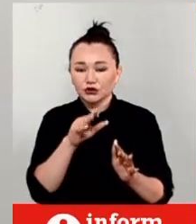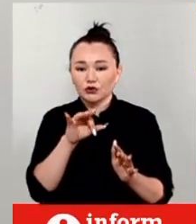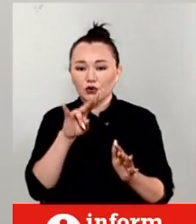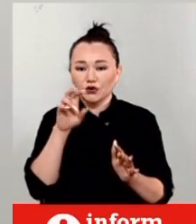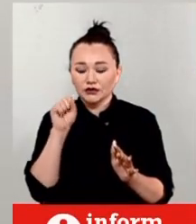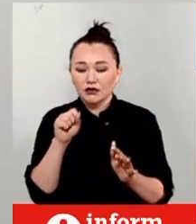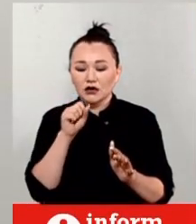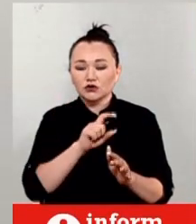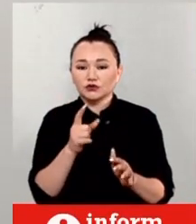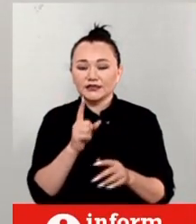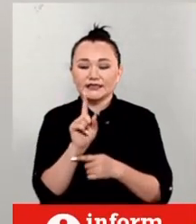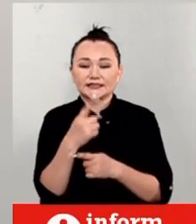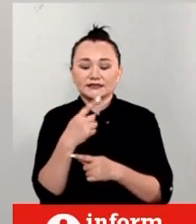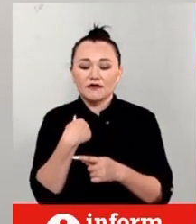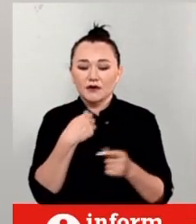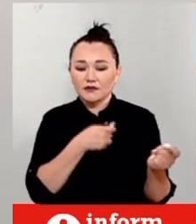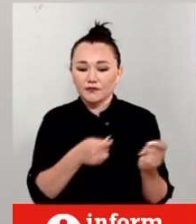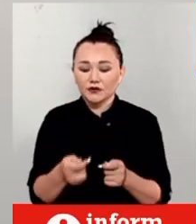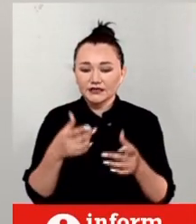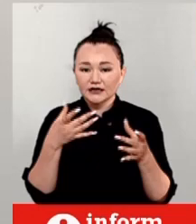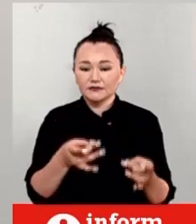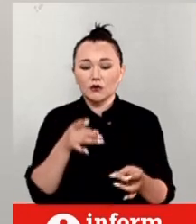924 тысячи тонн. Единственное, мы импортозависимы от